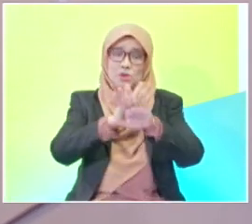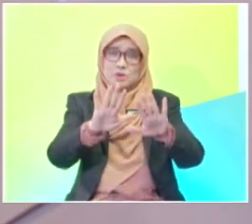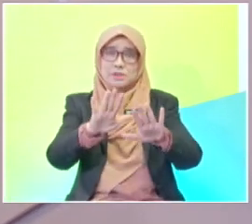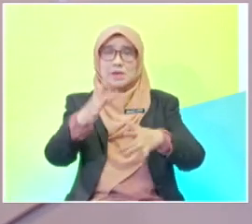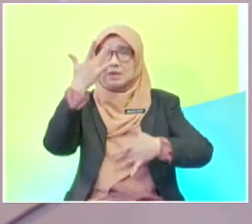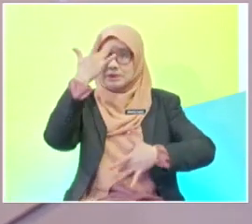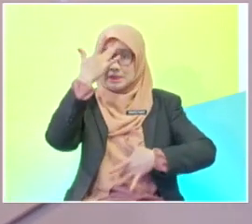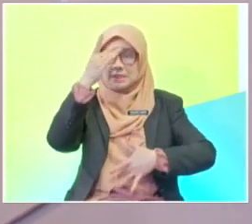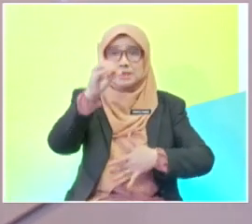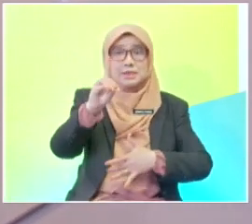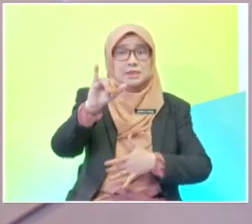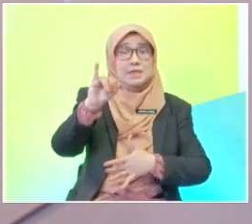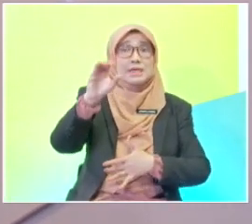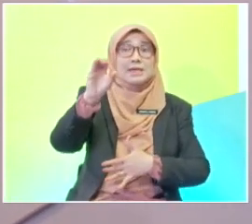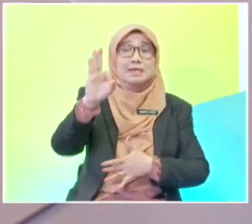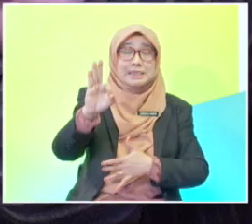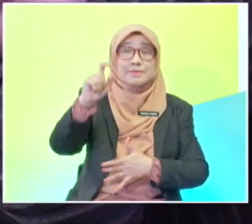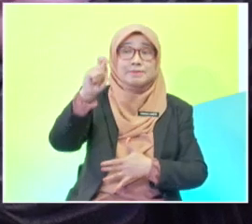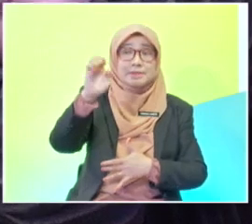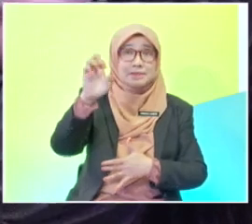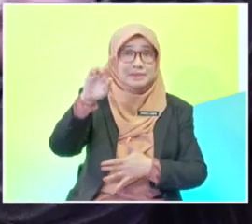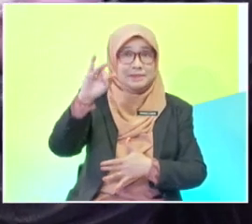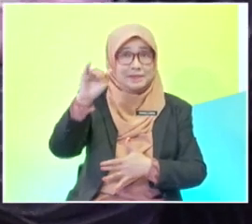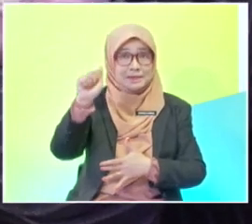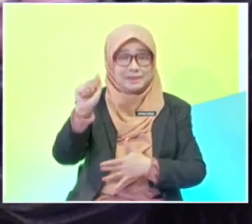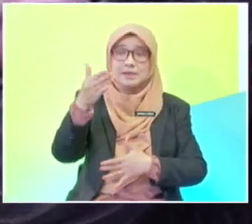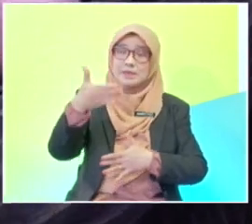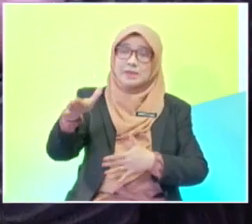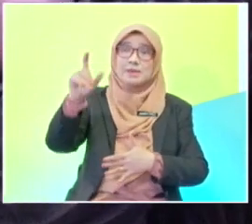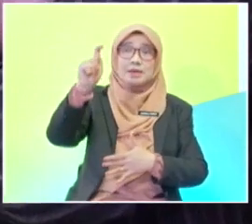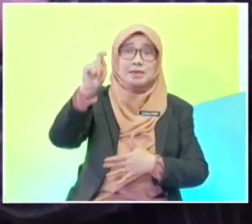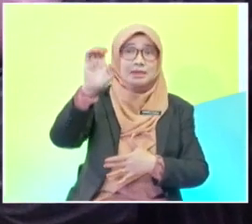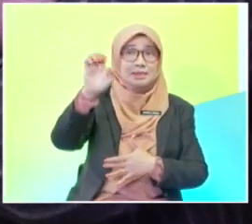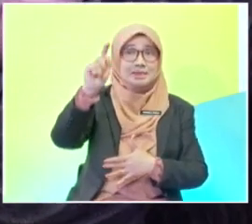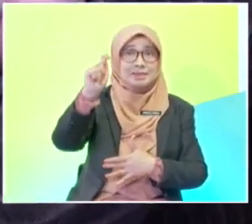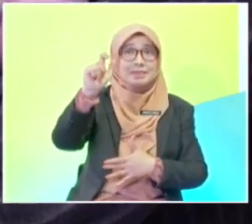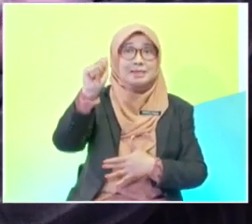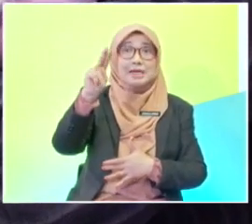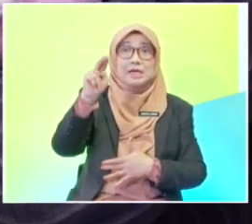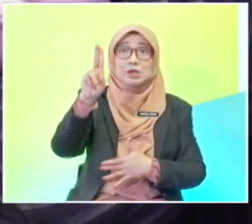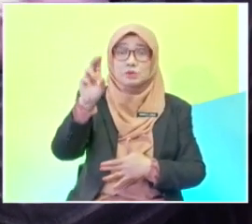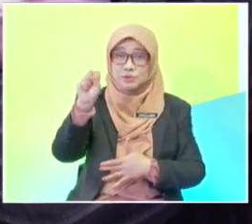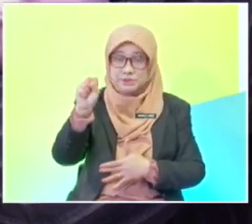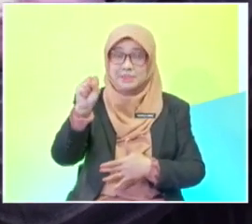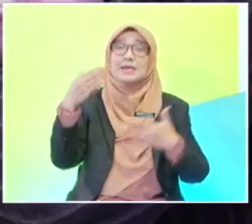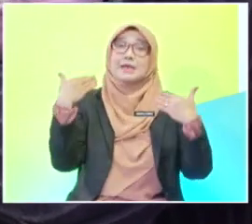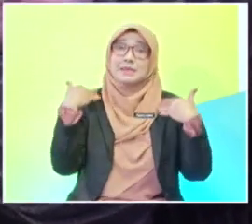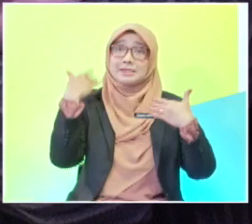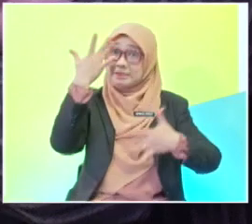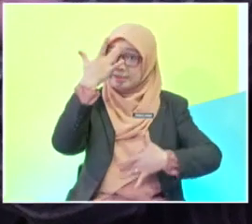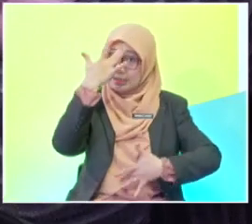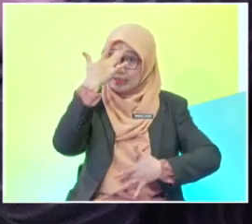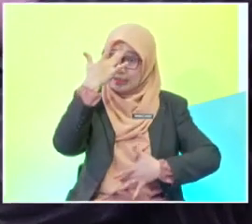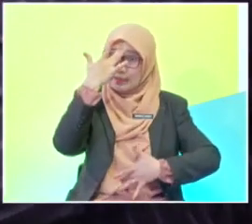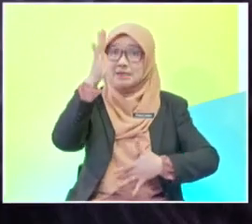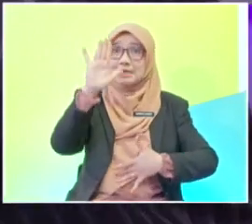difteria, tetanus dan juga pertusis. Penting tu ya, doktor. Sangat penting sebenarnya. Okey, dah boleh bersedia dah? Anak dah bersedia